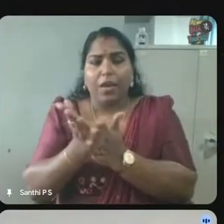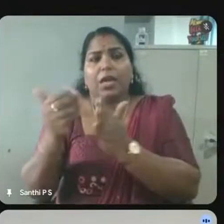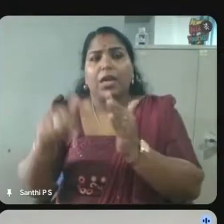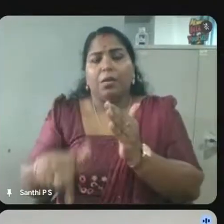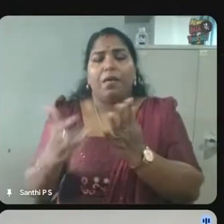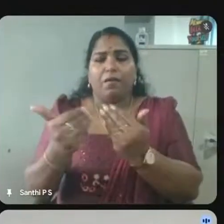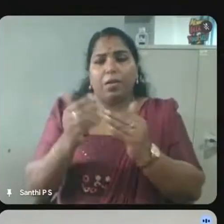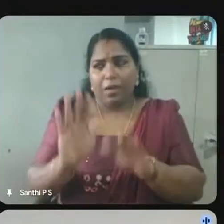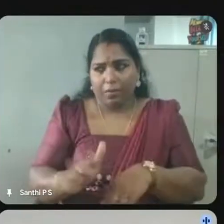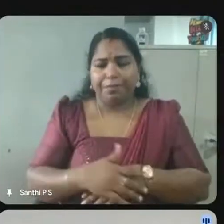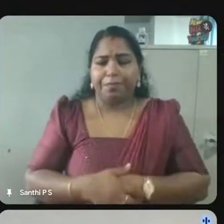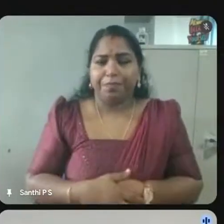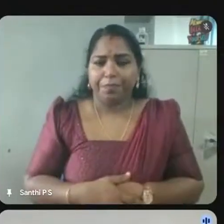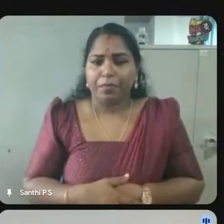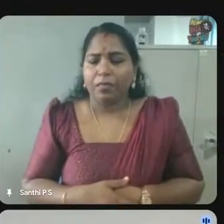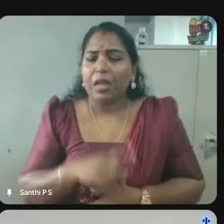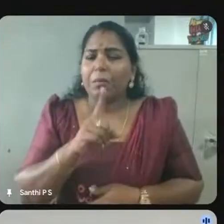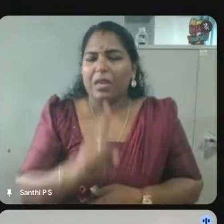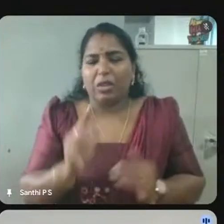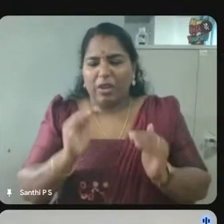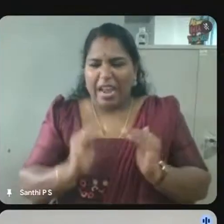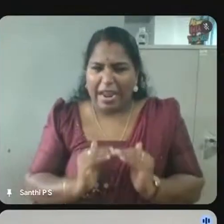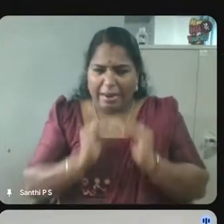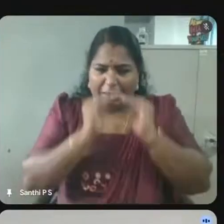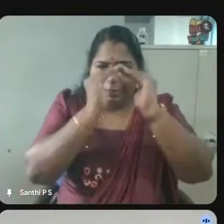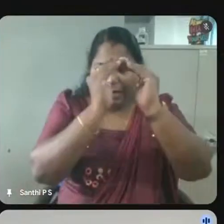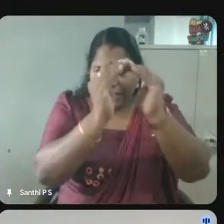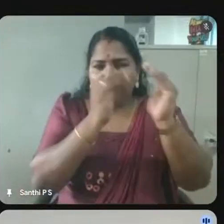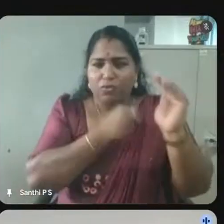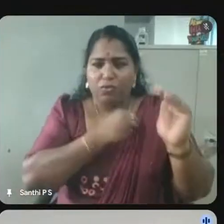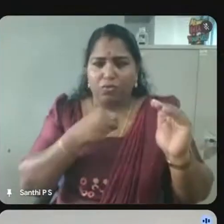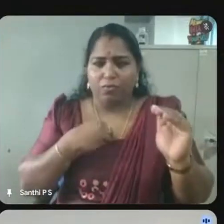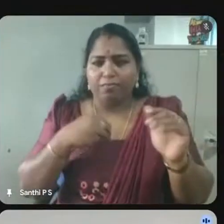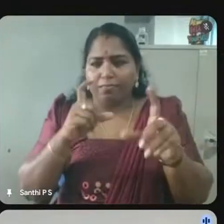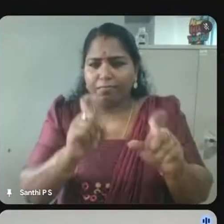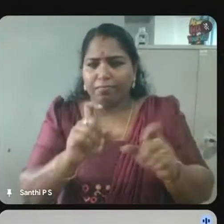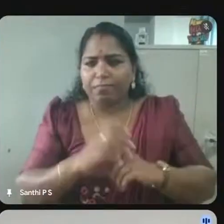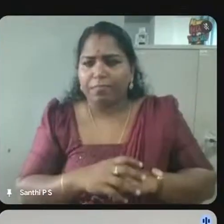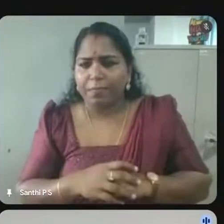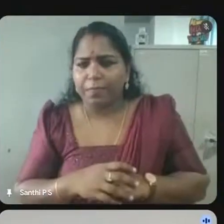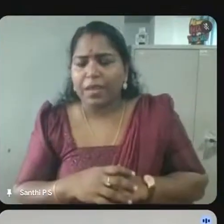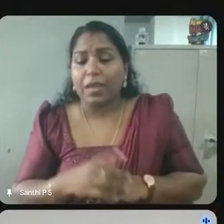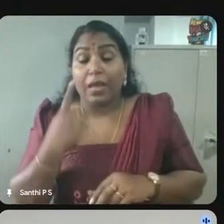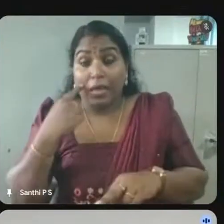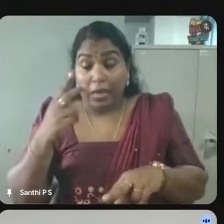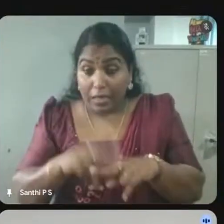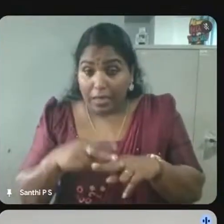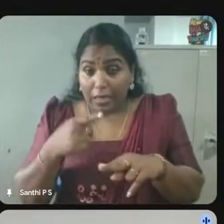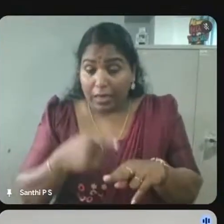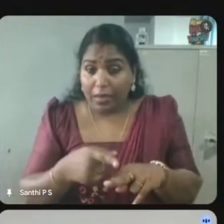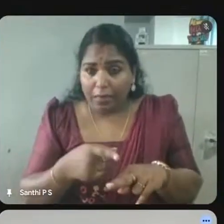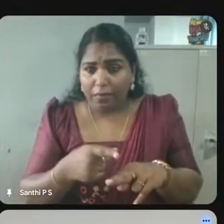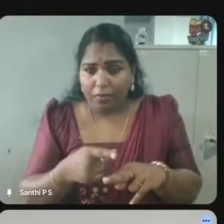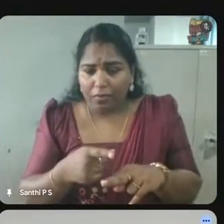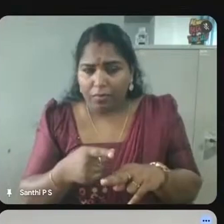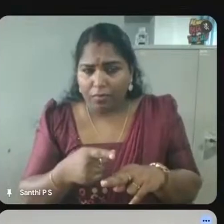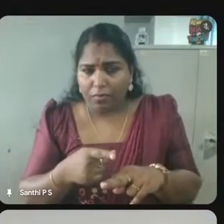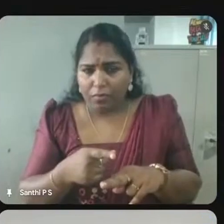അവൈലബിൾ ആണ്. പക്ഷെ അതൊക്കെ കുറച്ച് അഡ്വാൻസ്ഡ് ആയിട്ടുള്ള ട്രീറ്റ്മെന്റ് ആണ്. ഒരുപാട് കാഴ്ച കുറഞ്ഞു കഴിഞ്ഞാലേ ആ തരം ചികിത്സകൾ